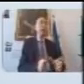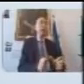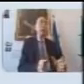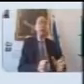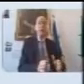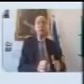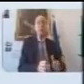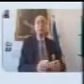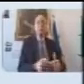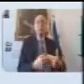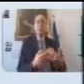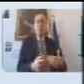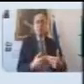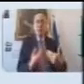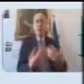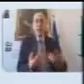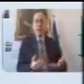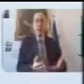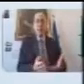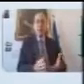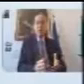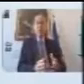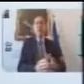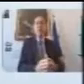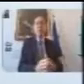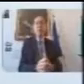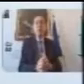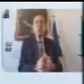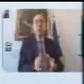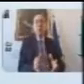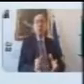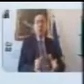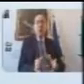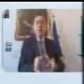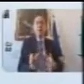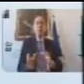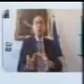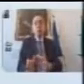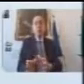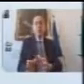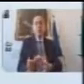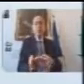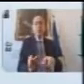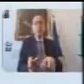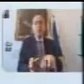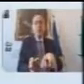e magari se ne chiederanno altri, verrà un momento nel quale tutto